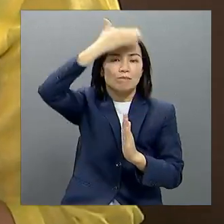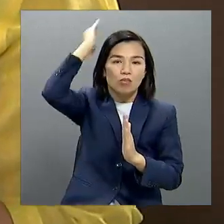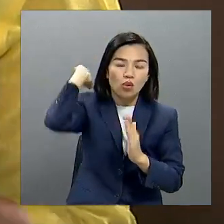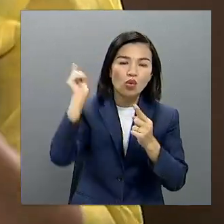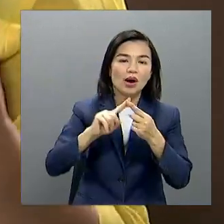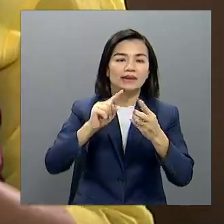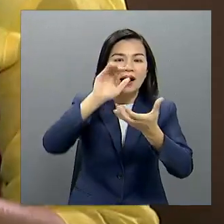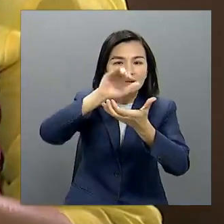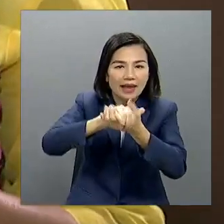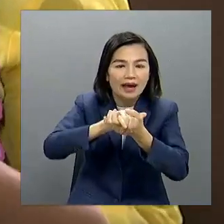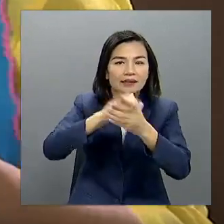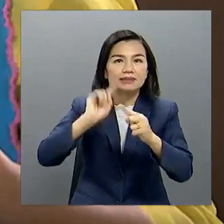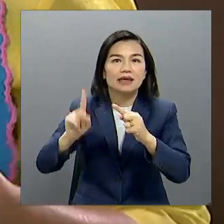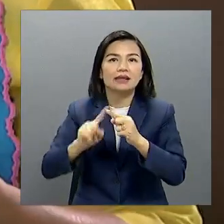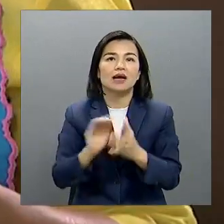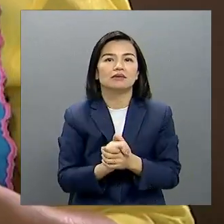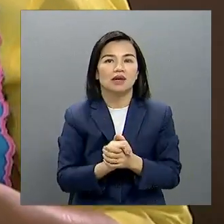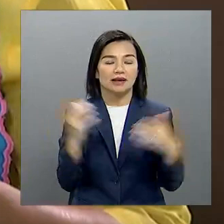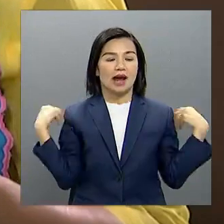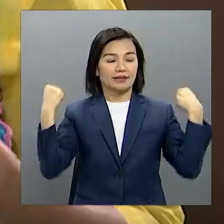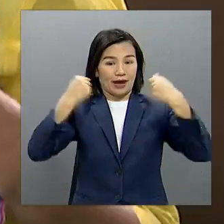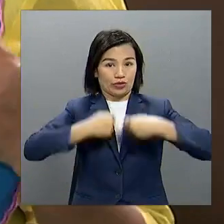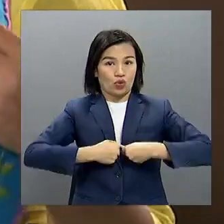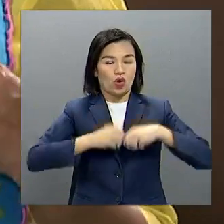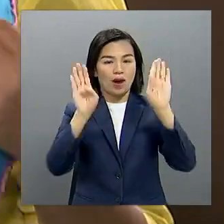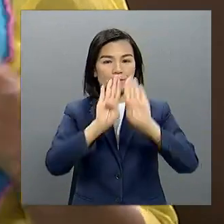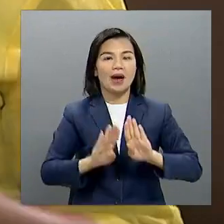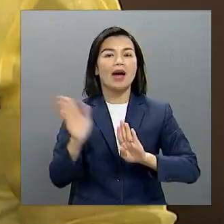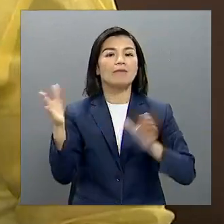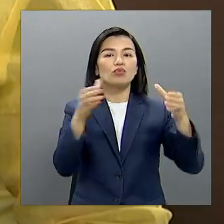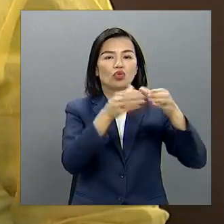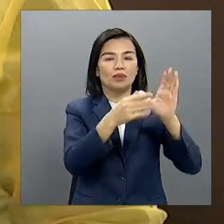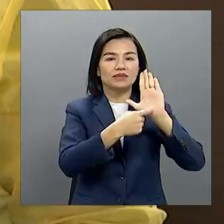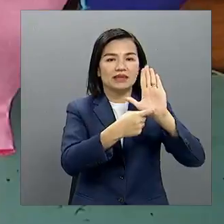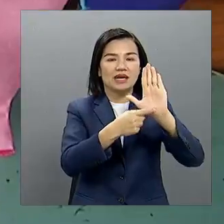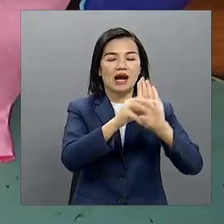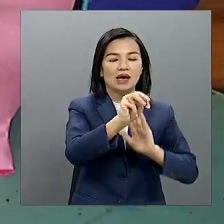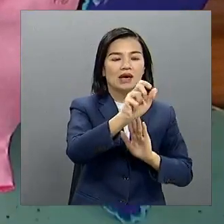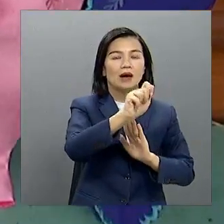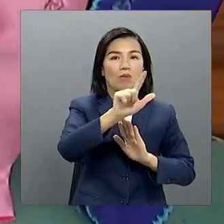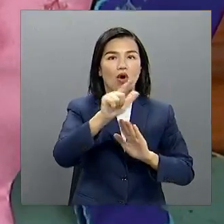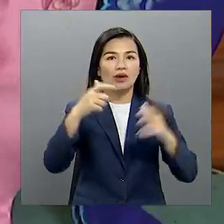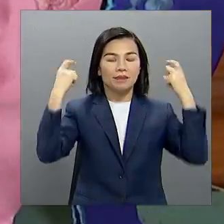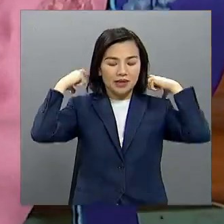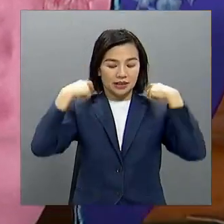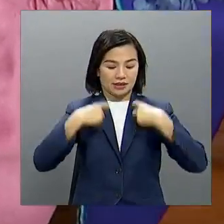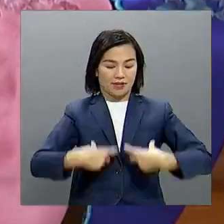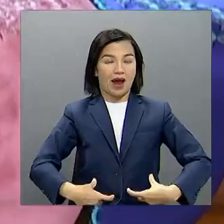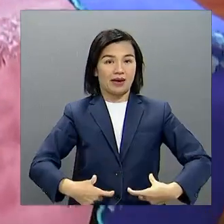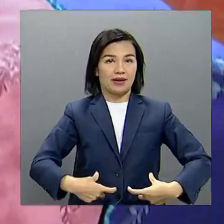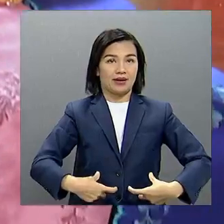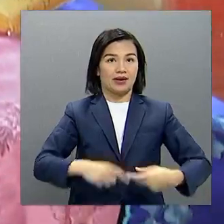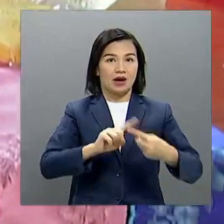ามาแล้วเราก็ได้แต่งตัวเครื่องแต่งกายแบบนี้นะคะสัญลักษณ์บอกก็คือมีสบายมอญนะคะถ้าเป็นผู้ชายก็เป็นผ้า